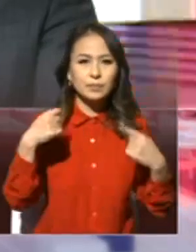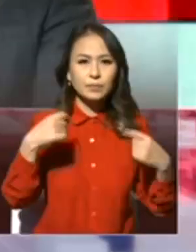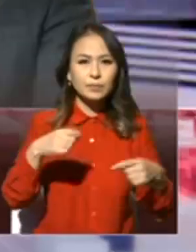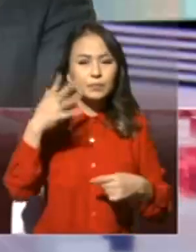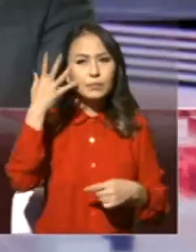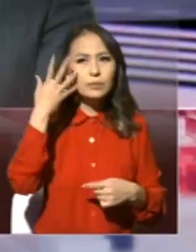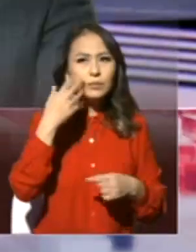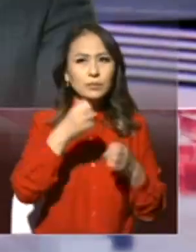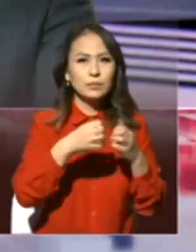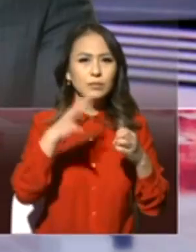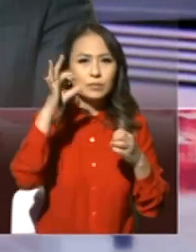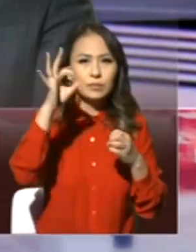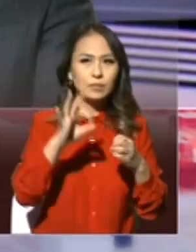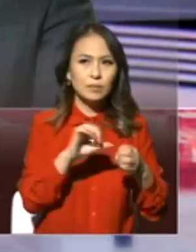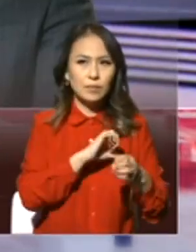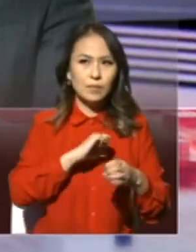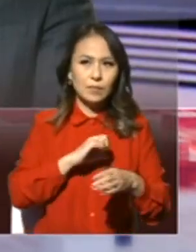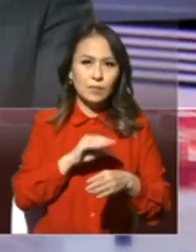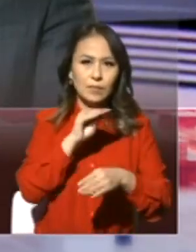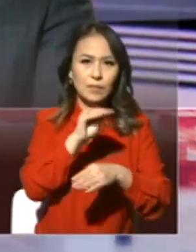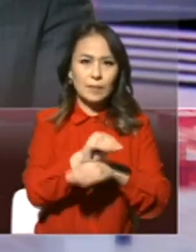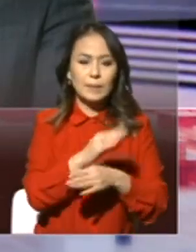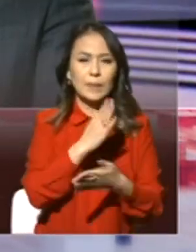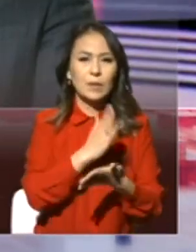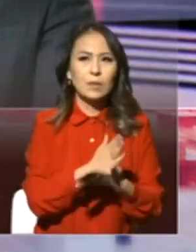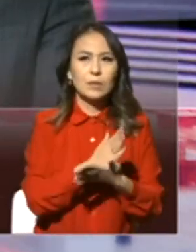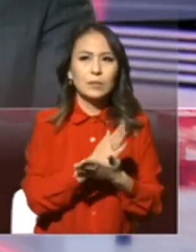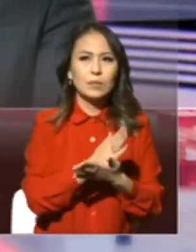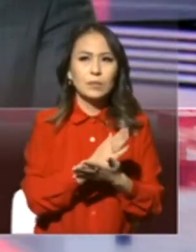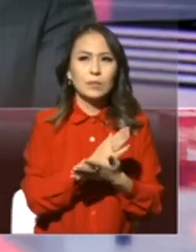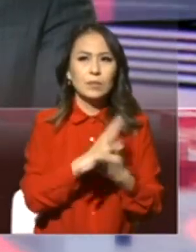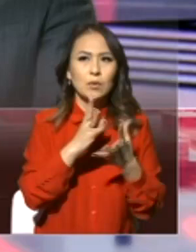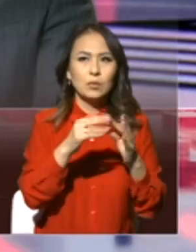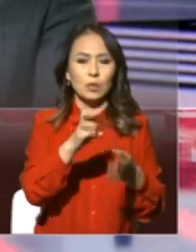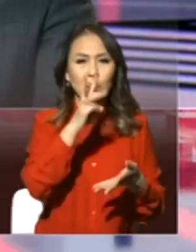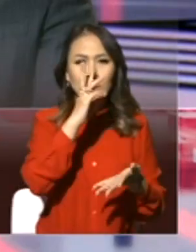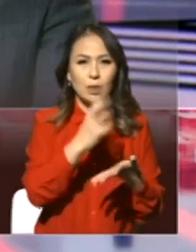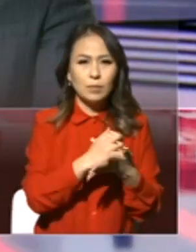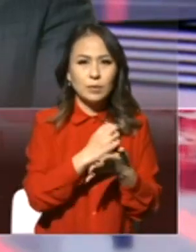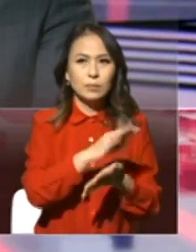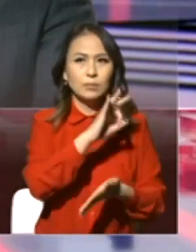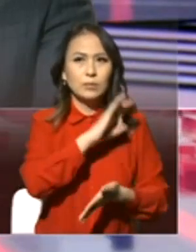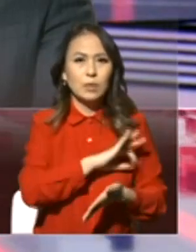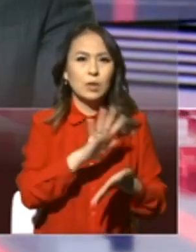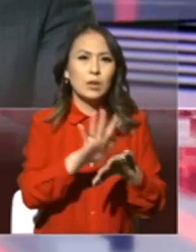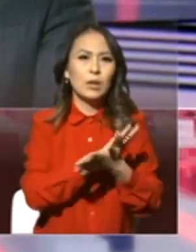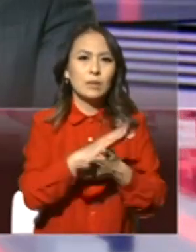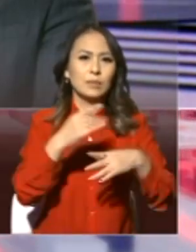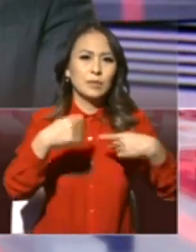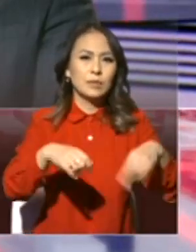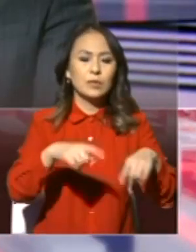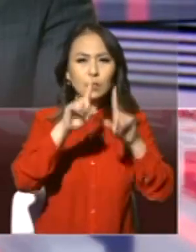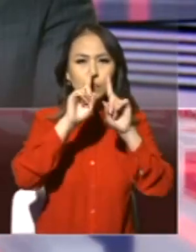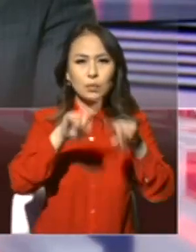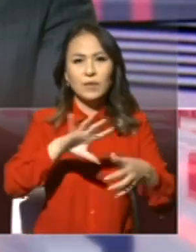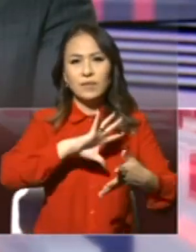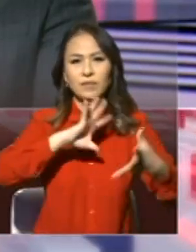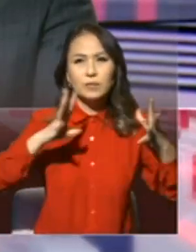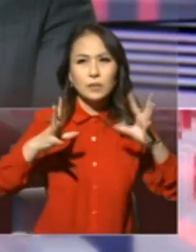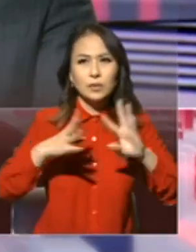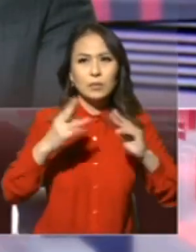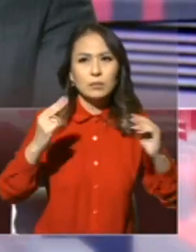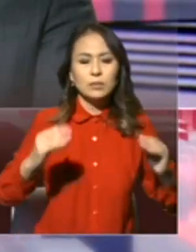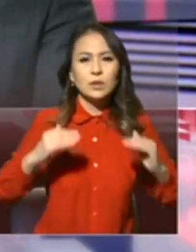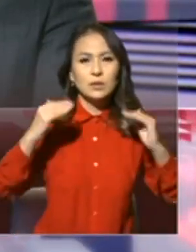шығарғанда 15%-лық өзінің қосатын үстеме пайызы бар. Ол да табыс табу керек, ол тегін сатпайды ғой. Солардың бәрін қосқанда оның бағасы біршама өсу